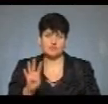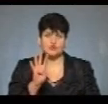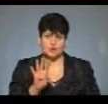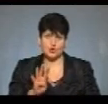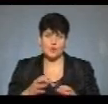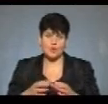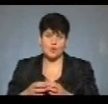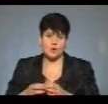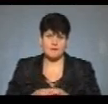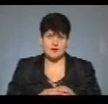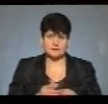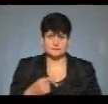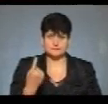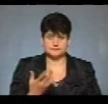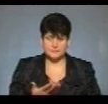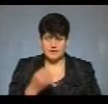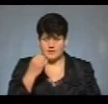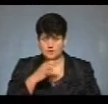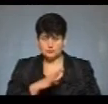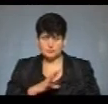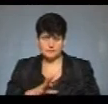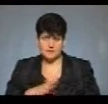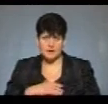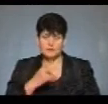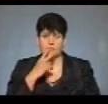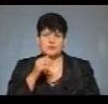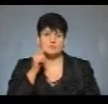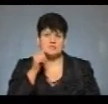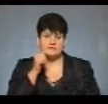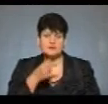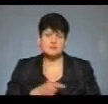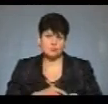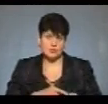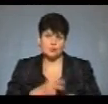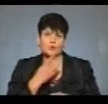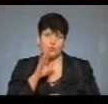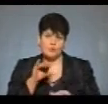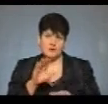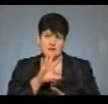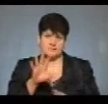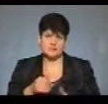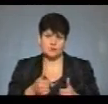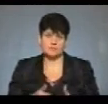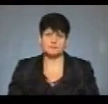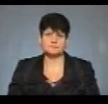громадах на Тернопільщині. Дякую, що були з нами. Побачимося завтра у цій же порі. До побачення і на все добре.